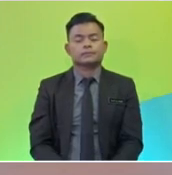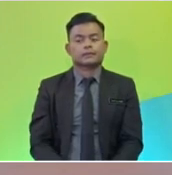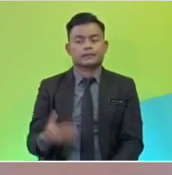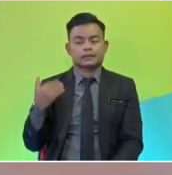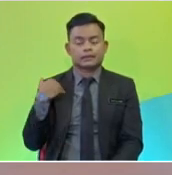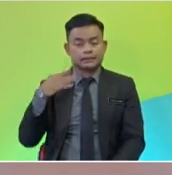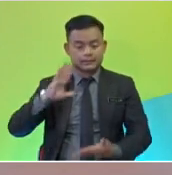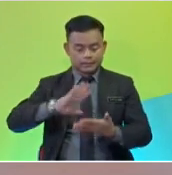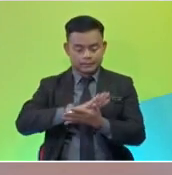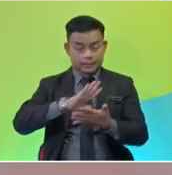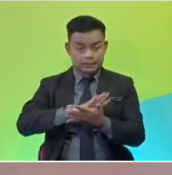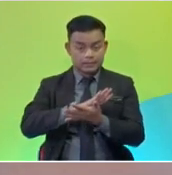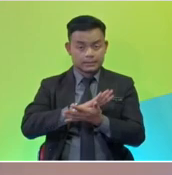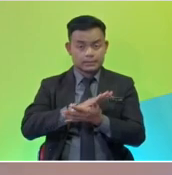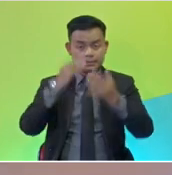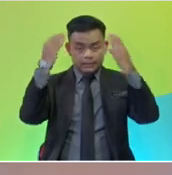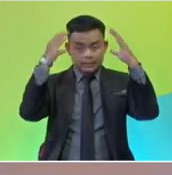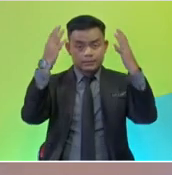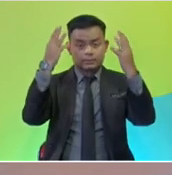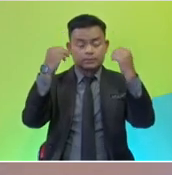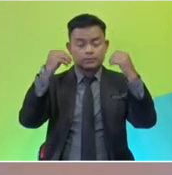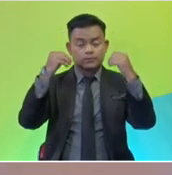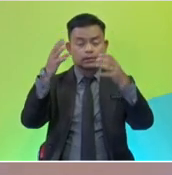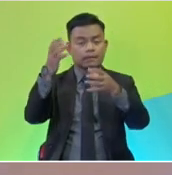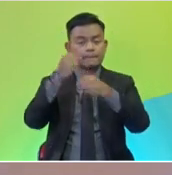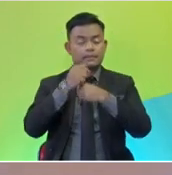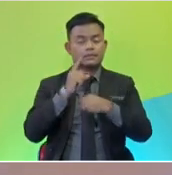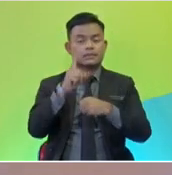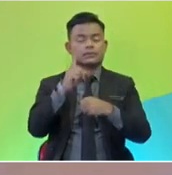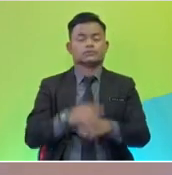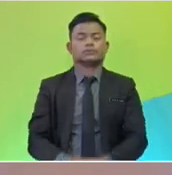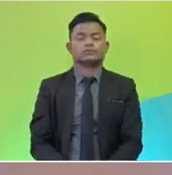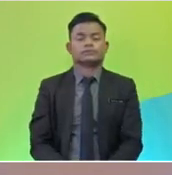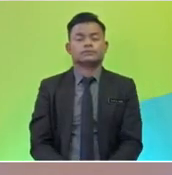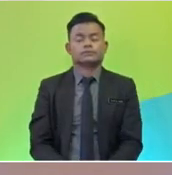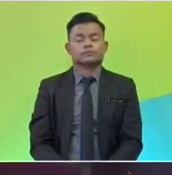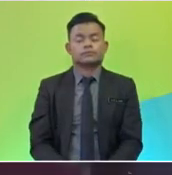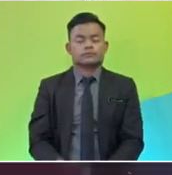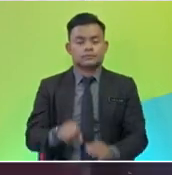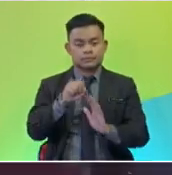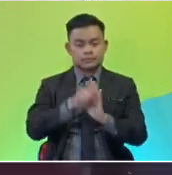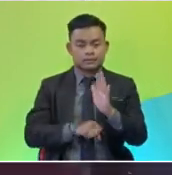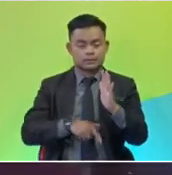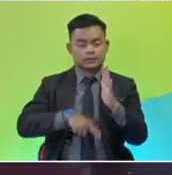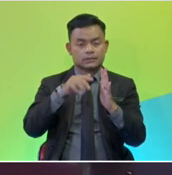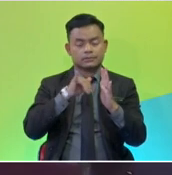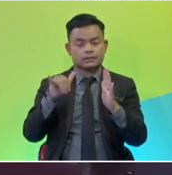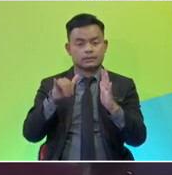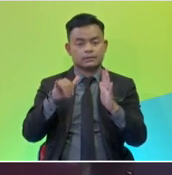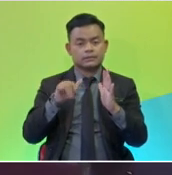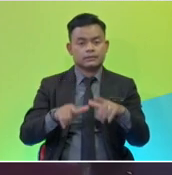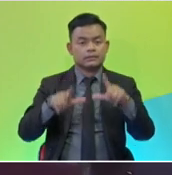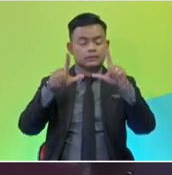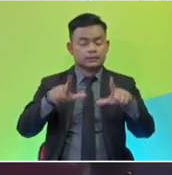kerja okey okey Cikgu ambil satu Abang ambil satu saja Abang AKM Oke dah okey yang selebihnya kita letak di tepi okey